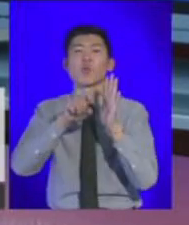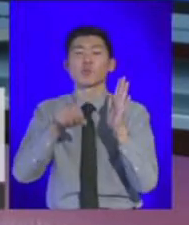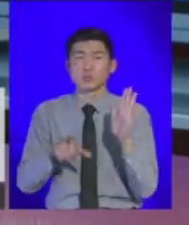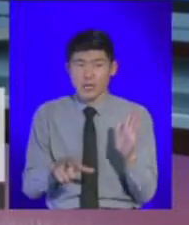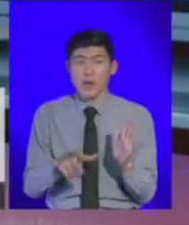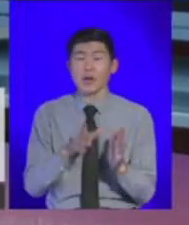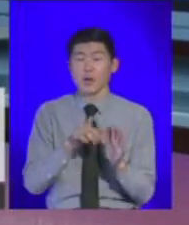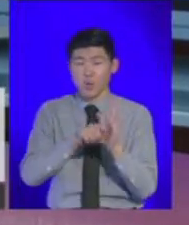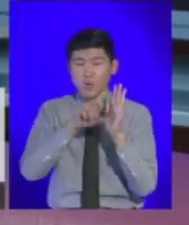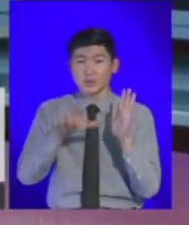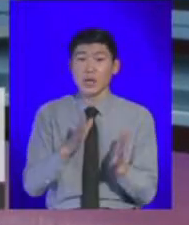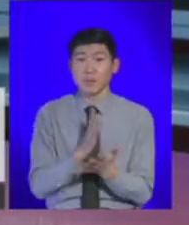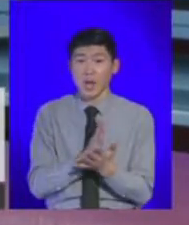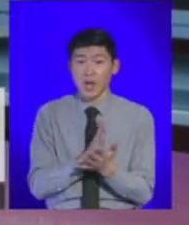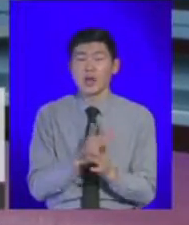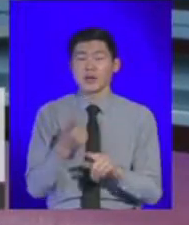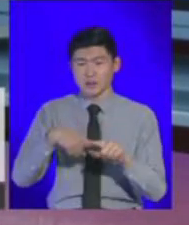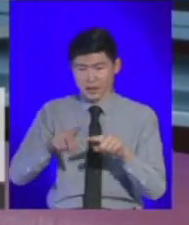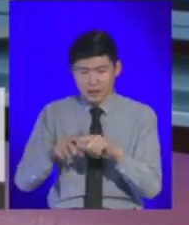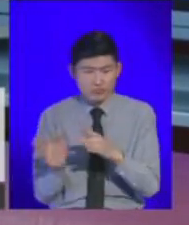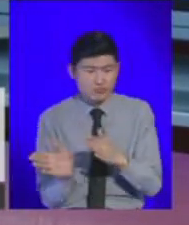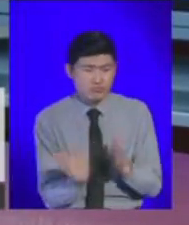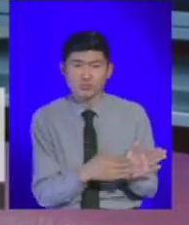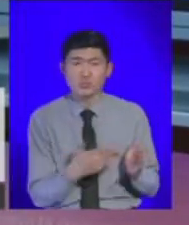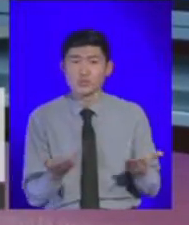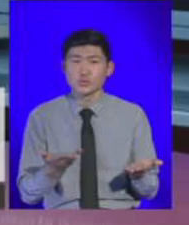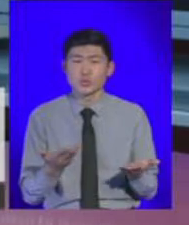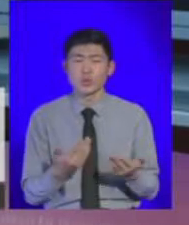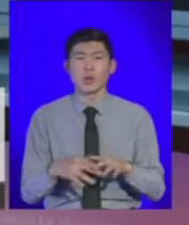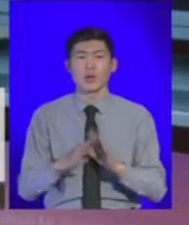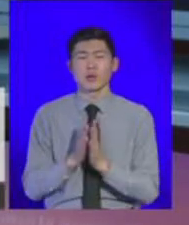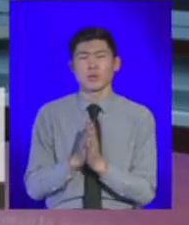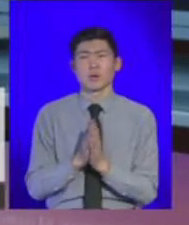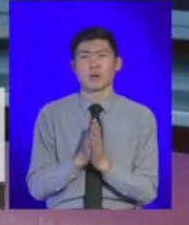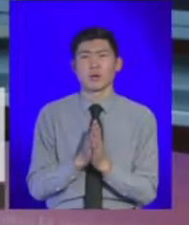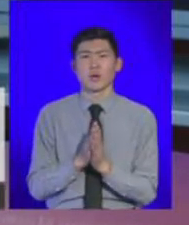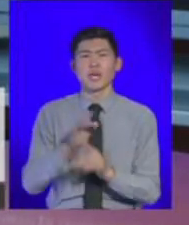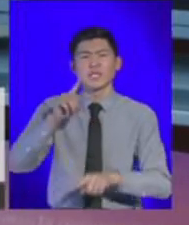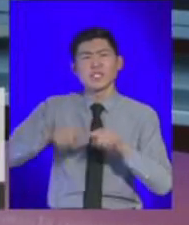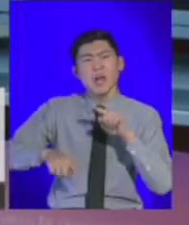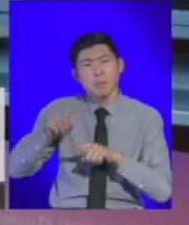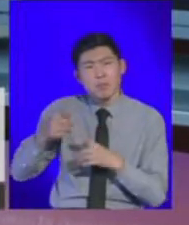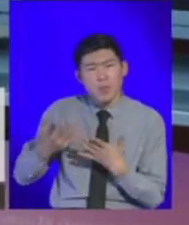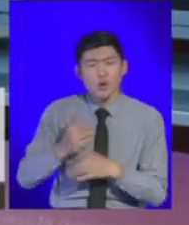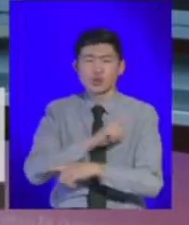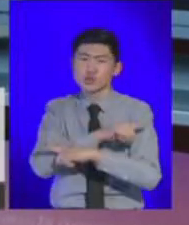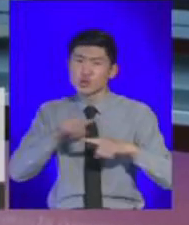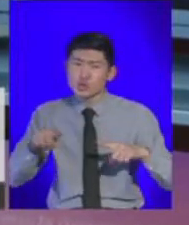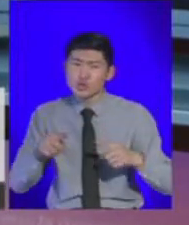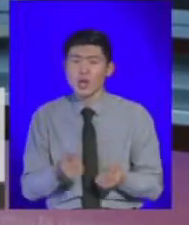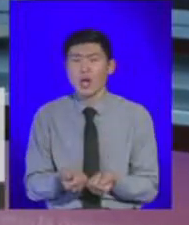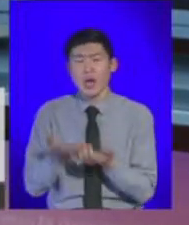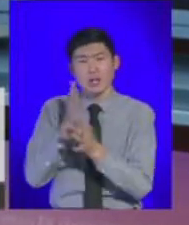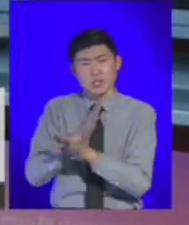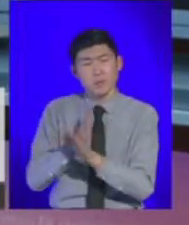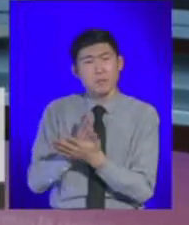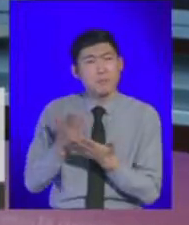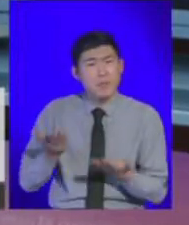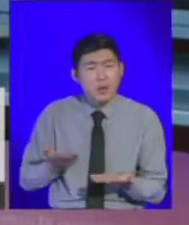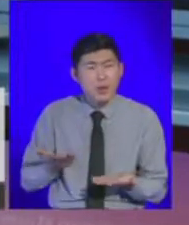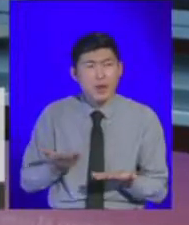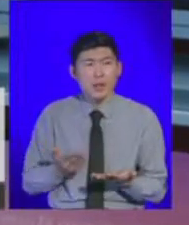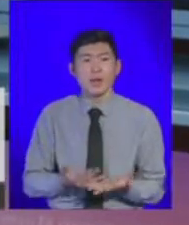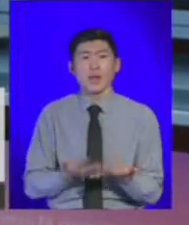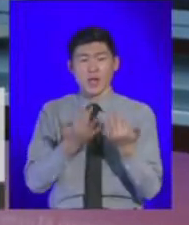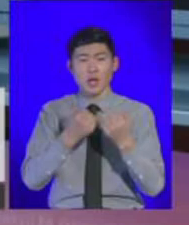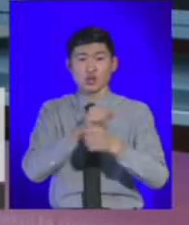цаг хугацаа орсон. За энээс үүдэж одоо ерөнхийдөө нөгөө яг ямархуу зөрчлүүд одоо гарсан бэ гэхээр хэд хэдэн